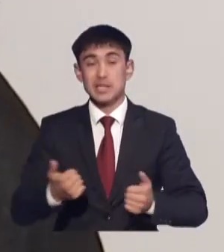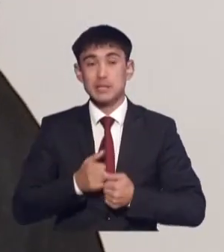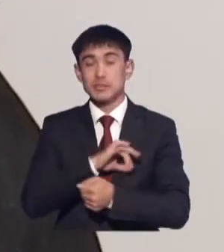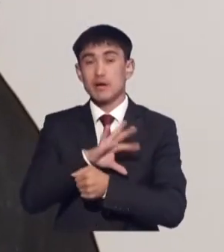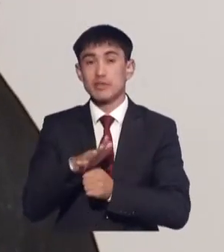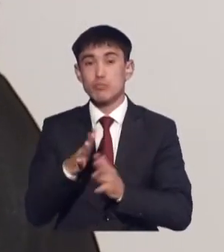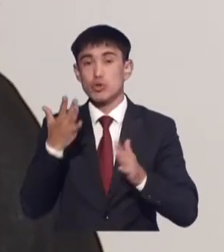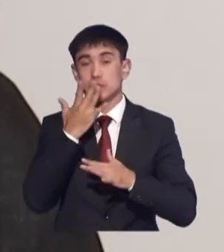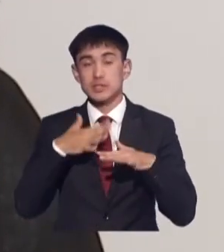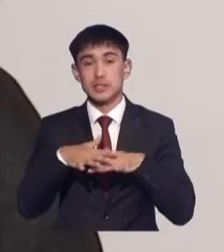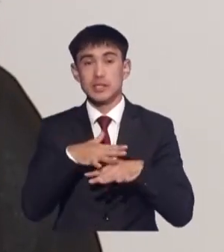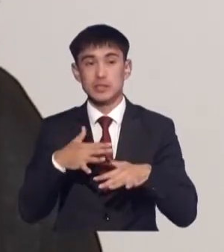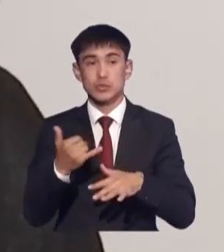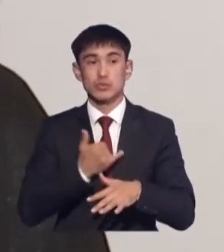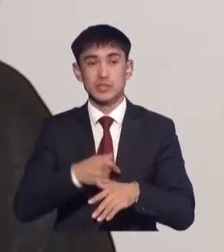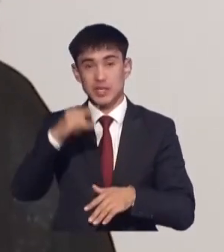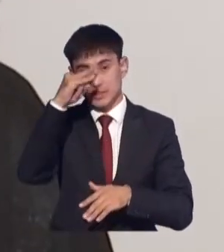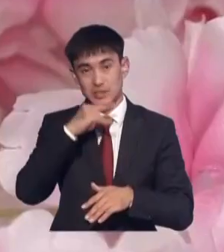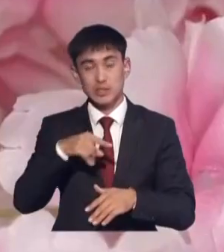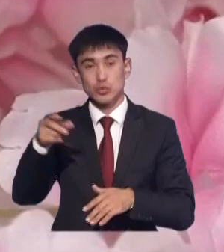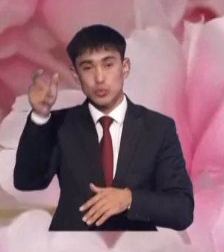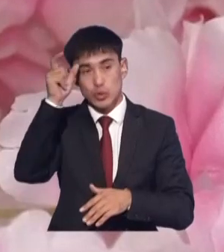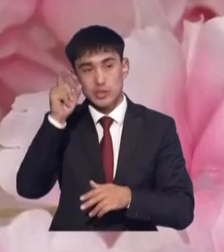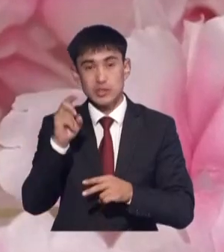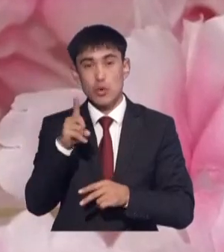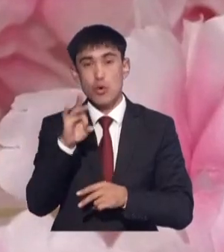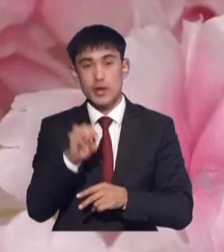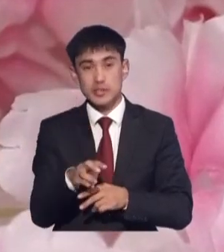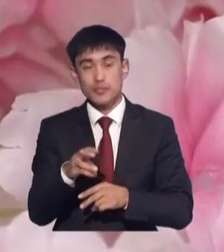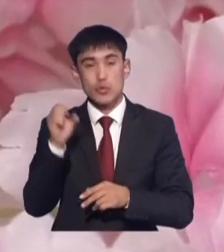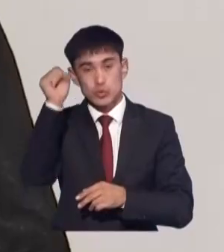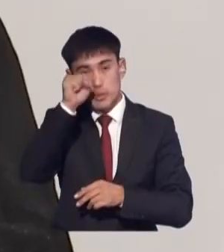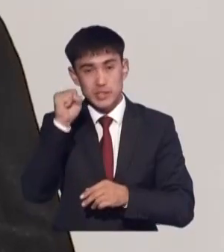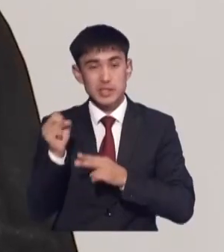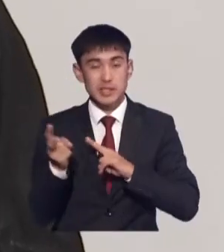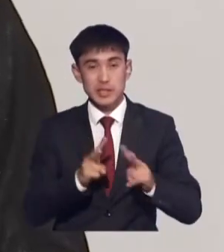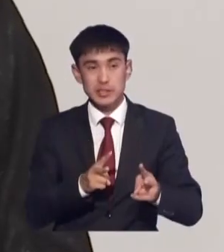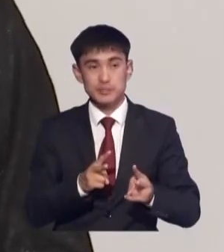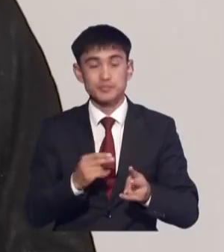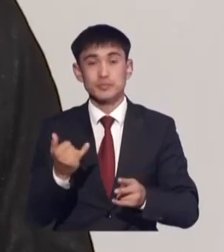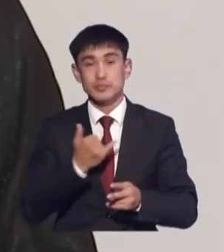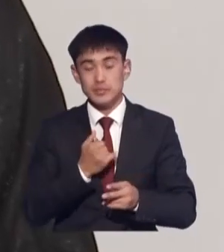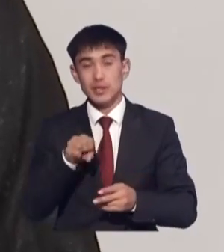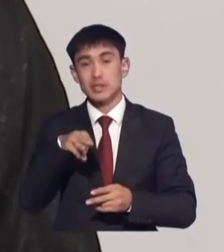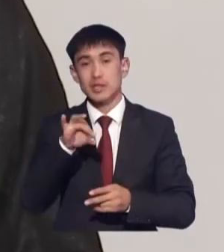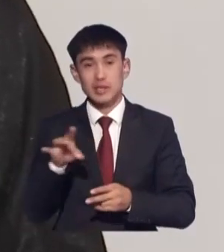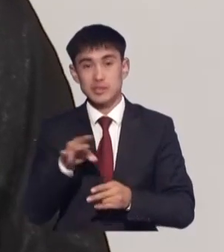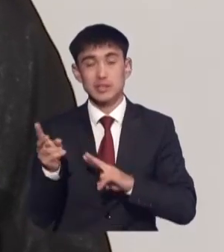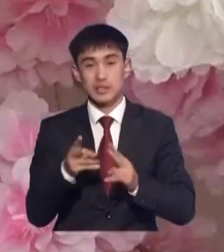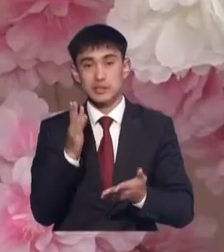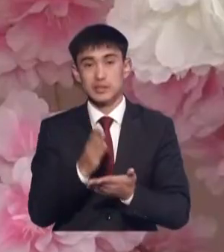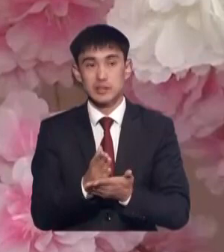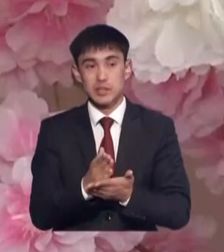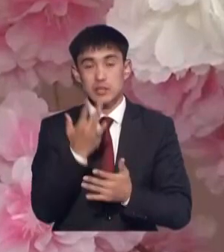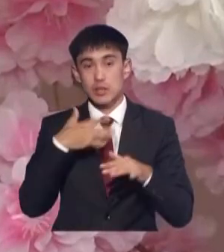больше национальности у нас, и казахский, и турецкий, и хорезм, узбекский танец. Ну, конечно, акцент у нас идет на татарский